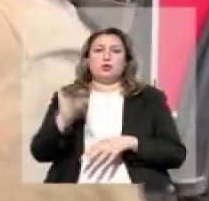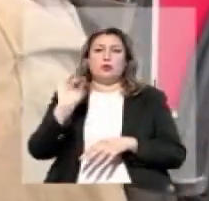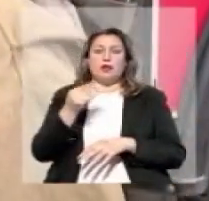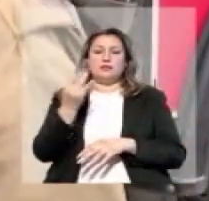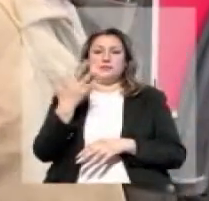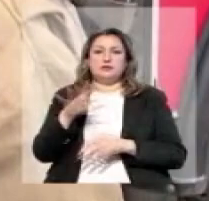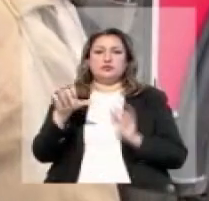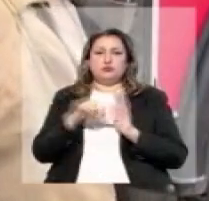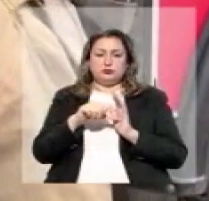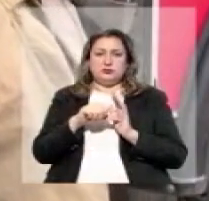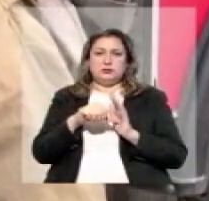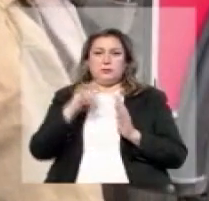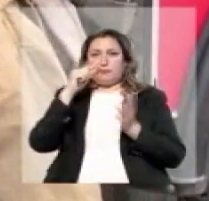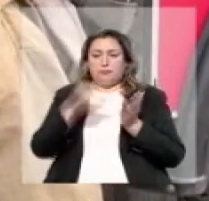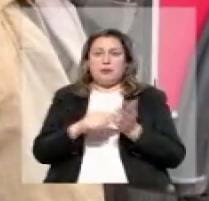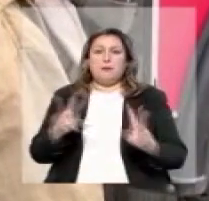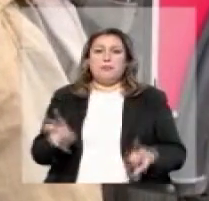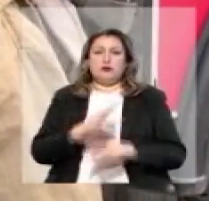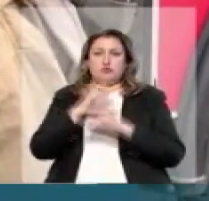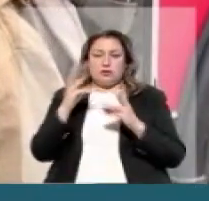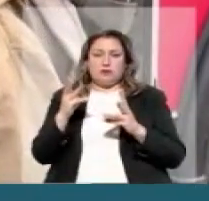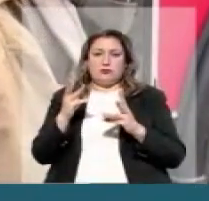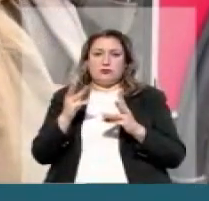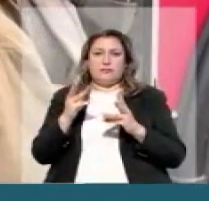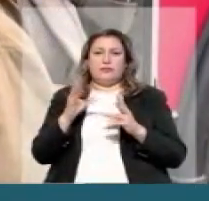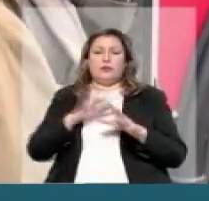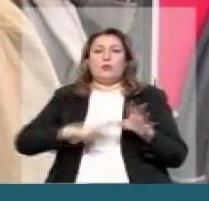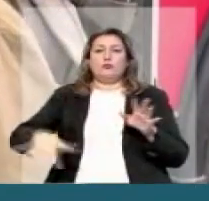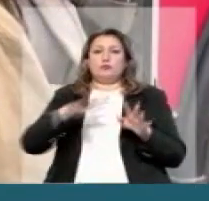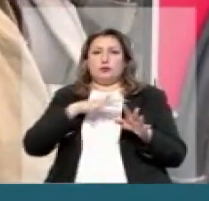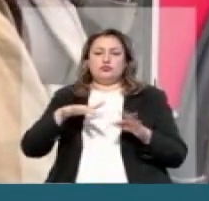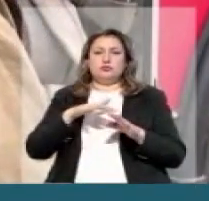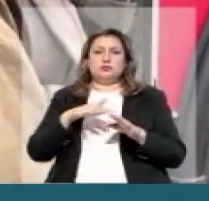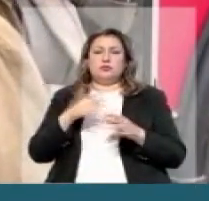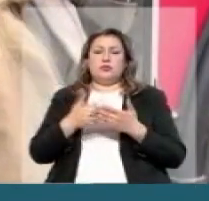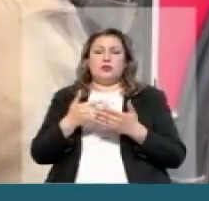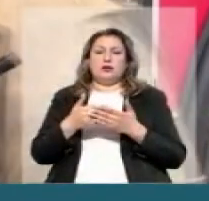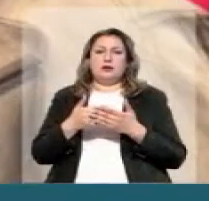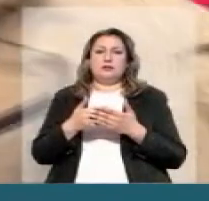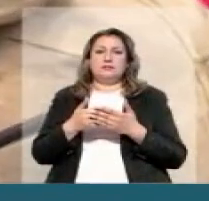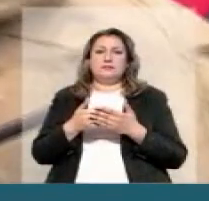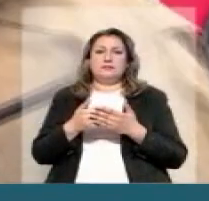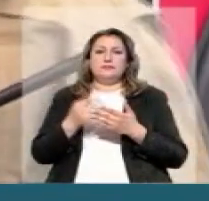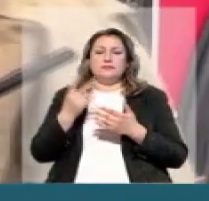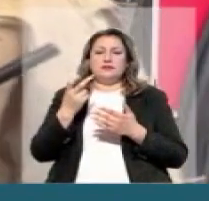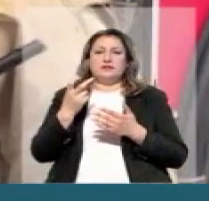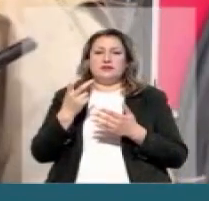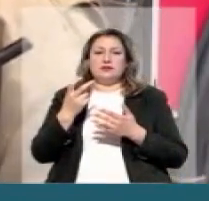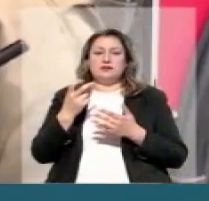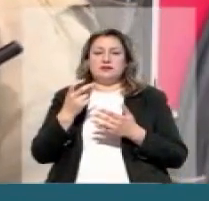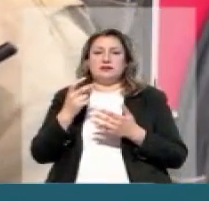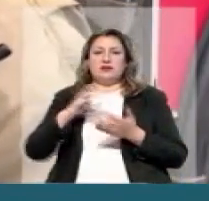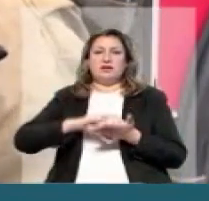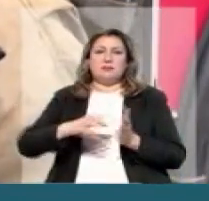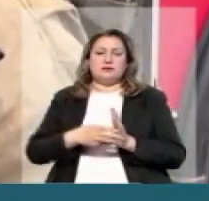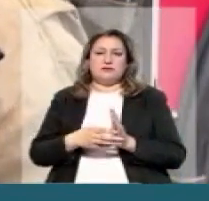жастар сарайында өрт орын алды деген хабар келіп түсті. Өрттің жалпы ауданы шамамен 200 шаршы метрді құрайды. Барлығы 4 топ жұмылдырылды.